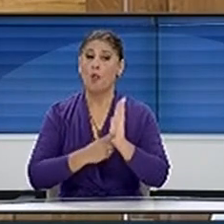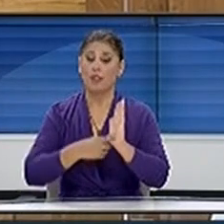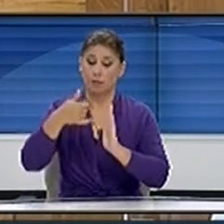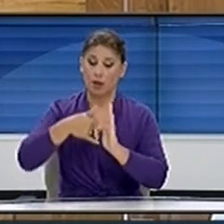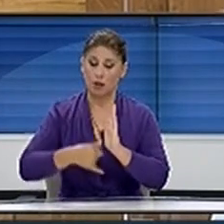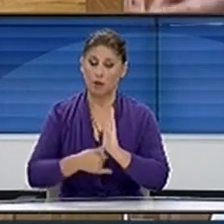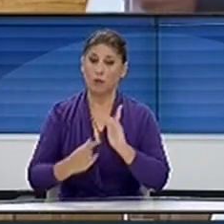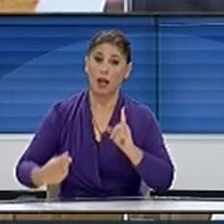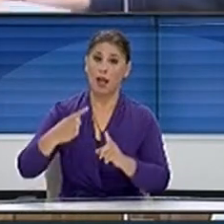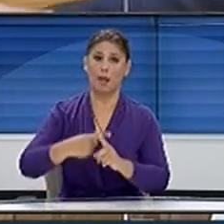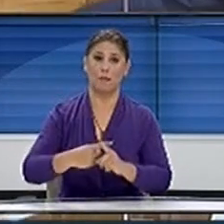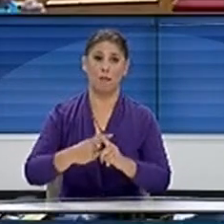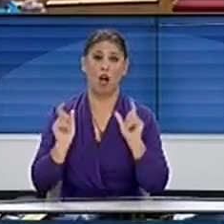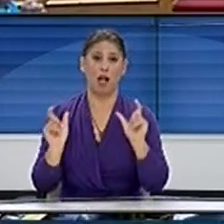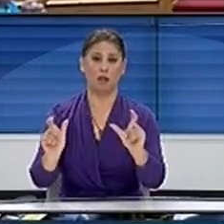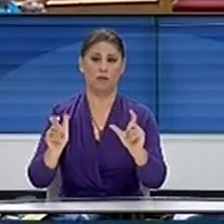την οποία και καταθέτω στα πρακτικά.